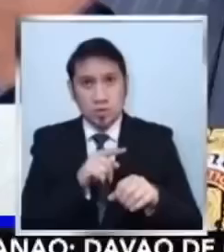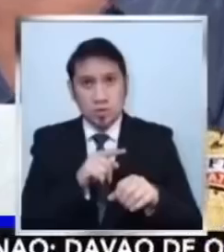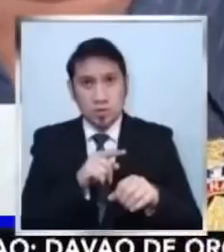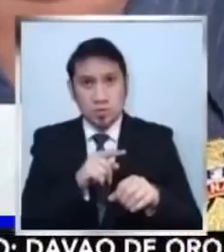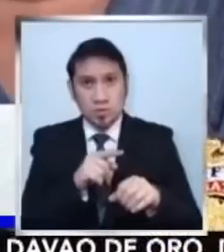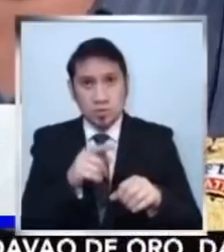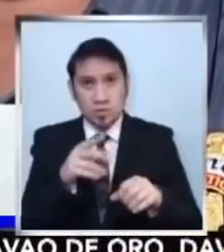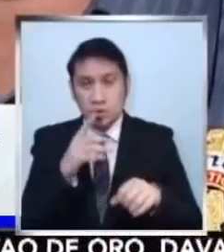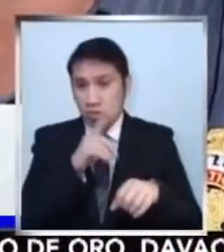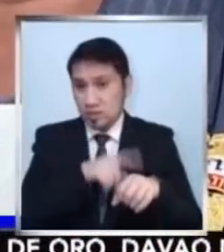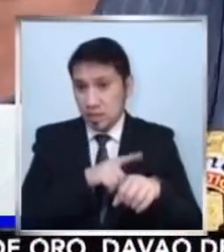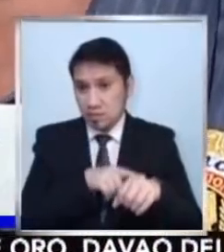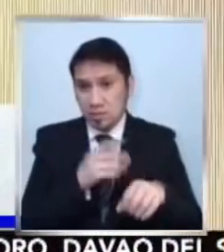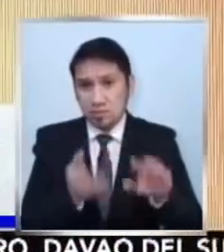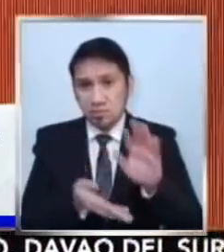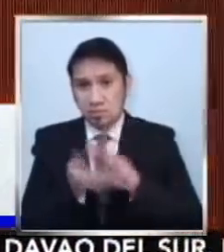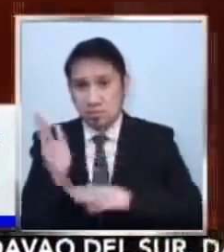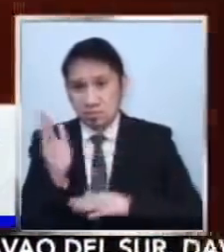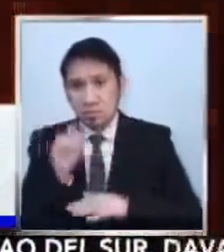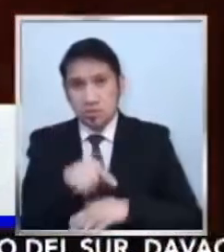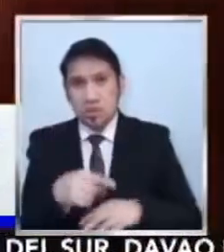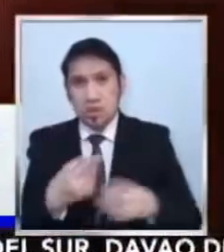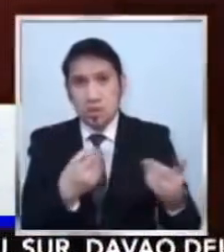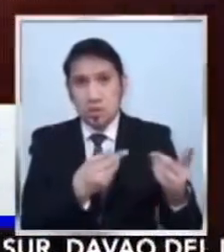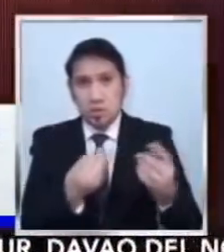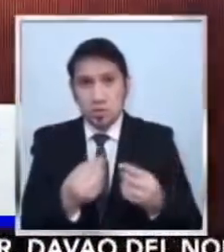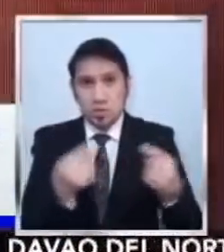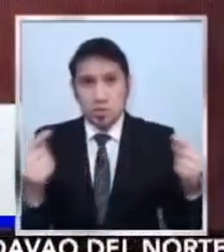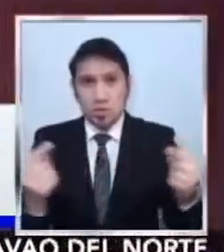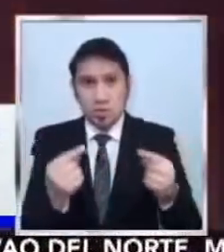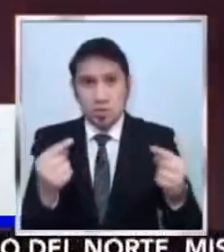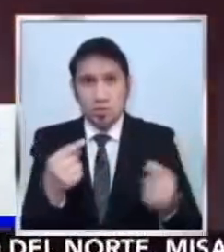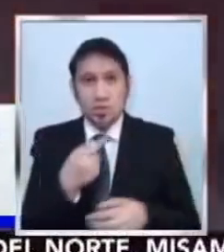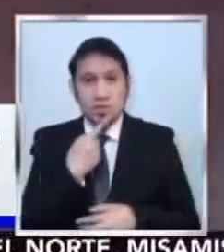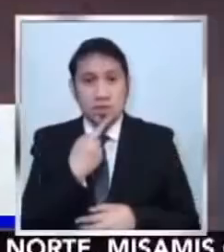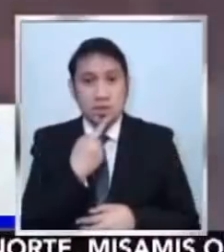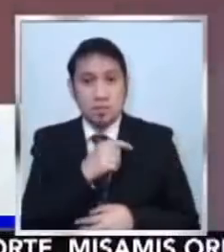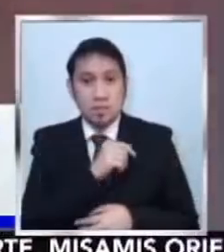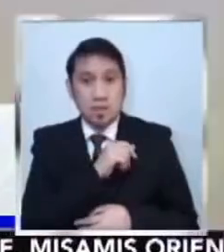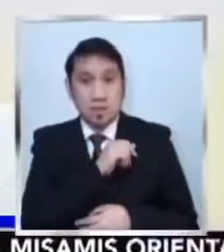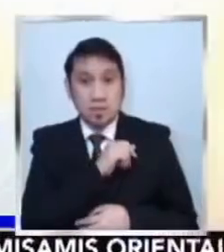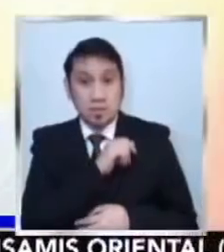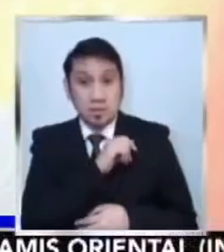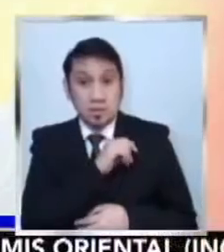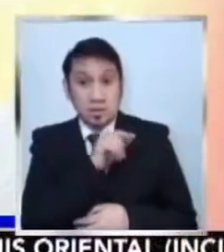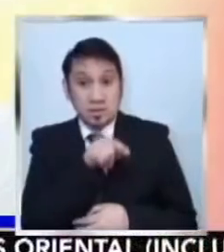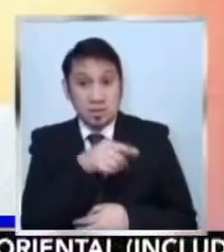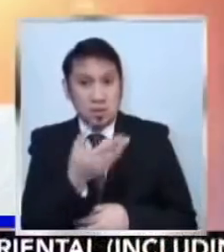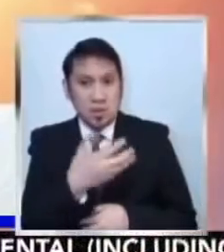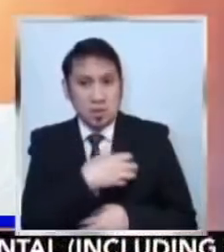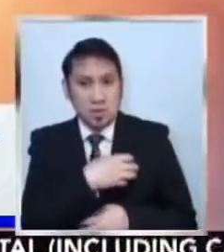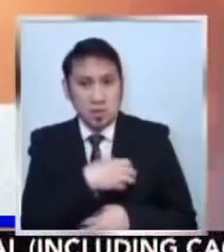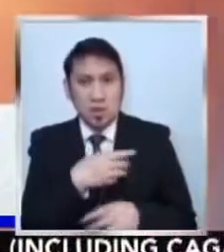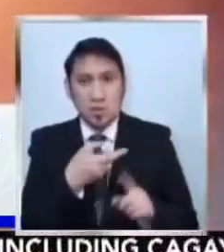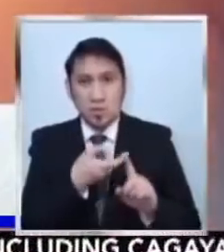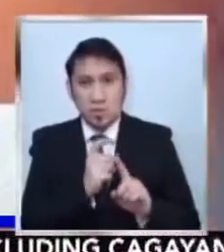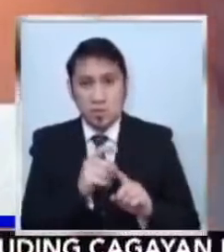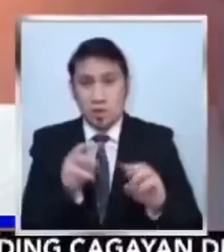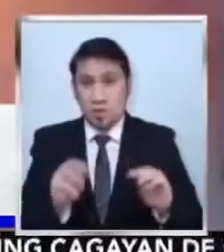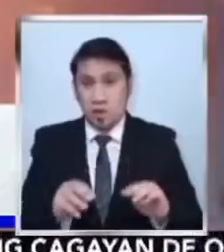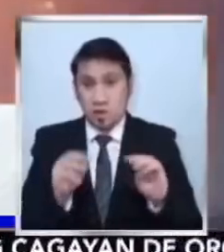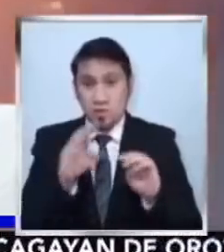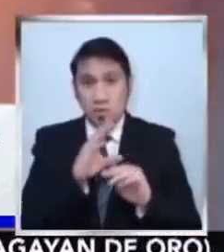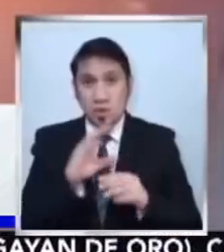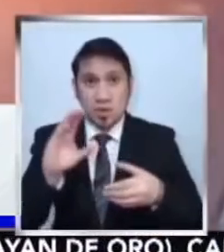sila mag-create ng kanilang riot. Sabi ng mga otoridad, mga taga Malabon at taga Caloocan ang nagbatuhan ng Molotov na